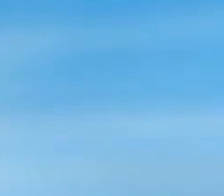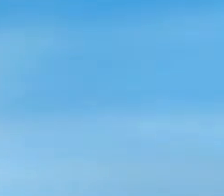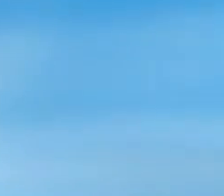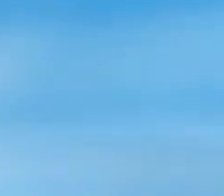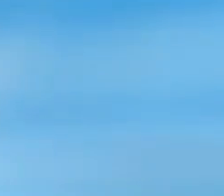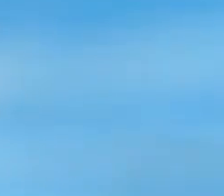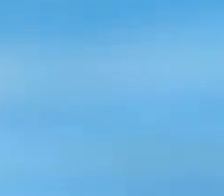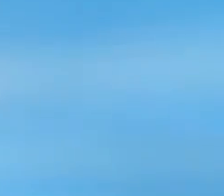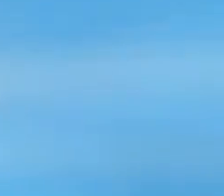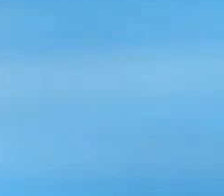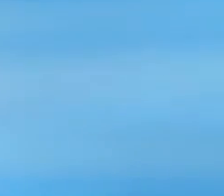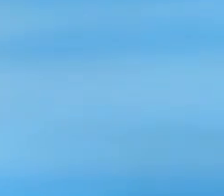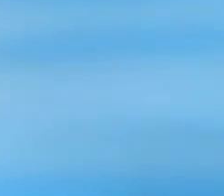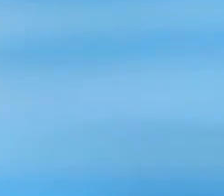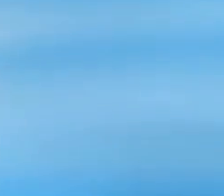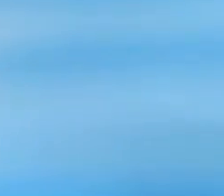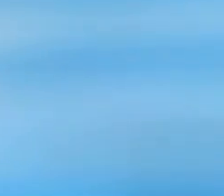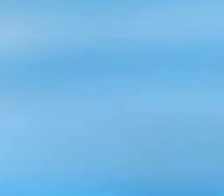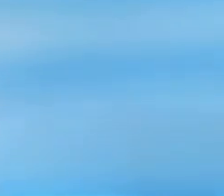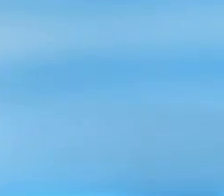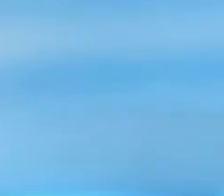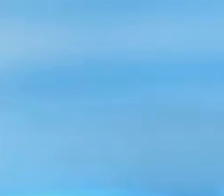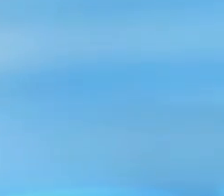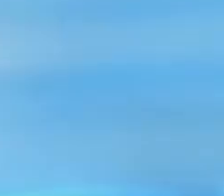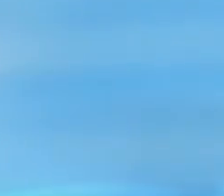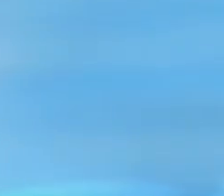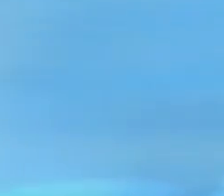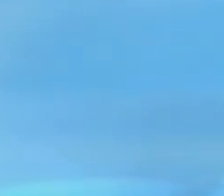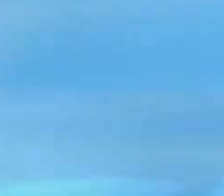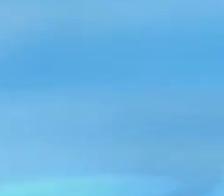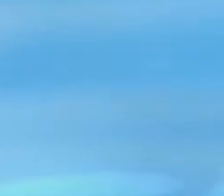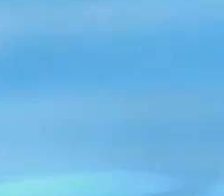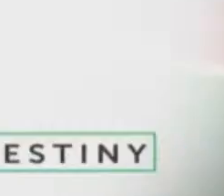This is NTV.